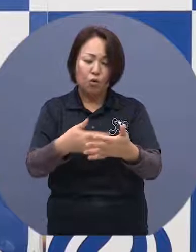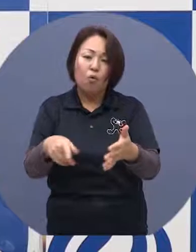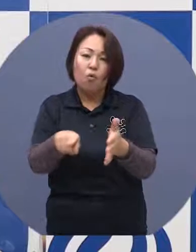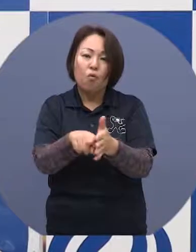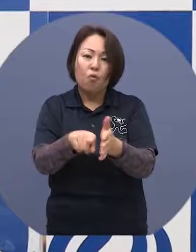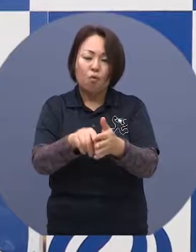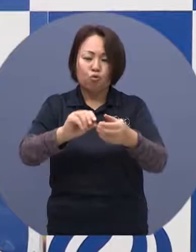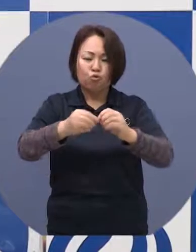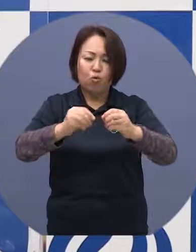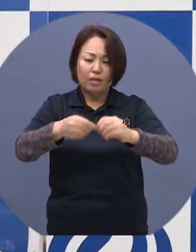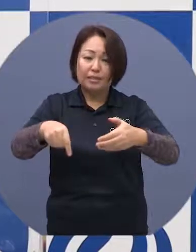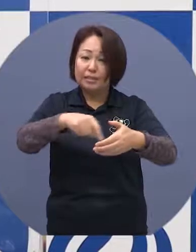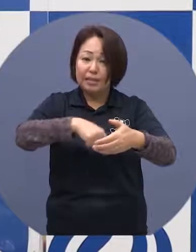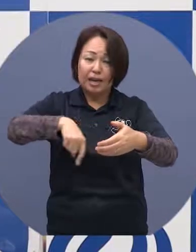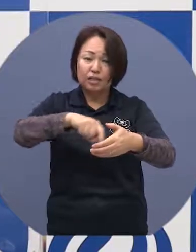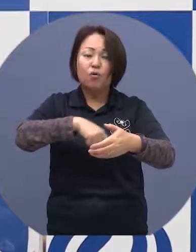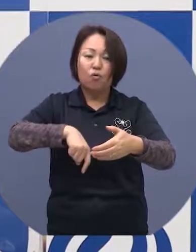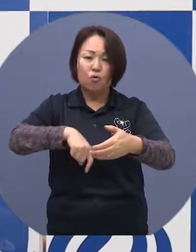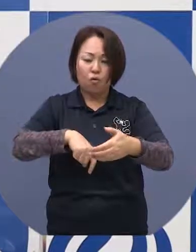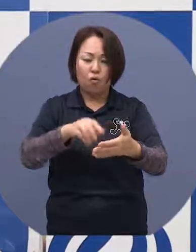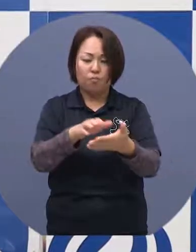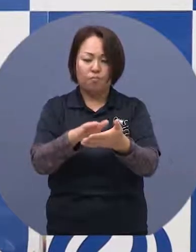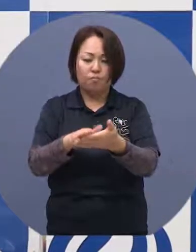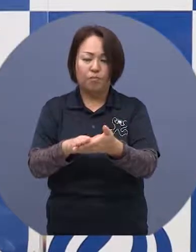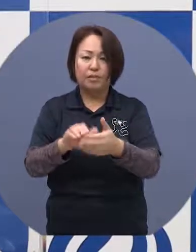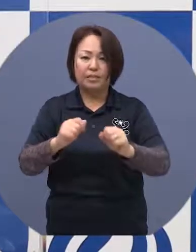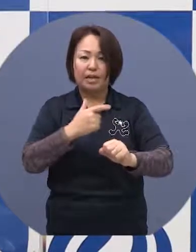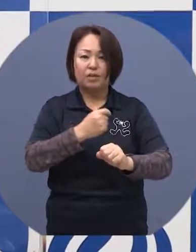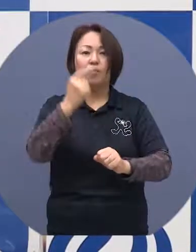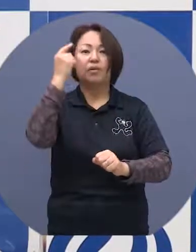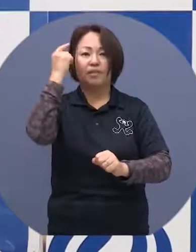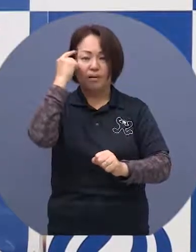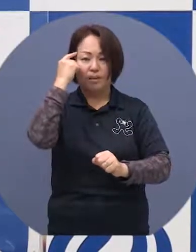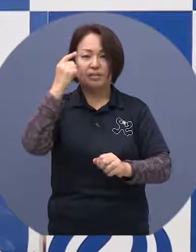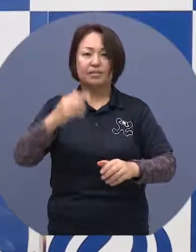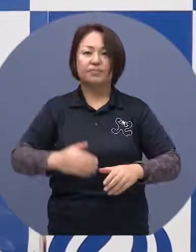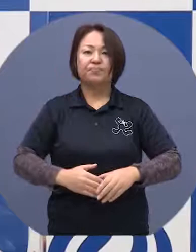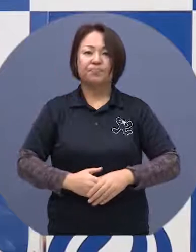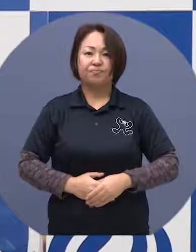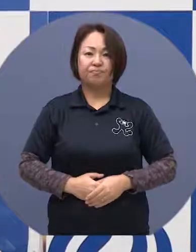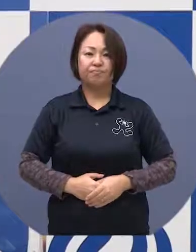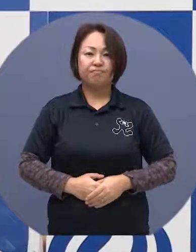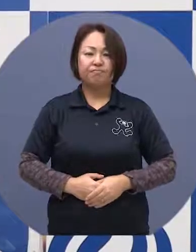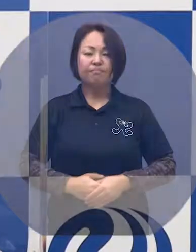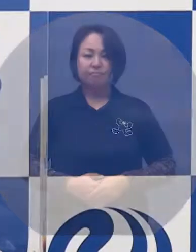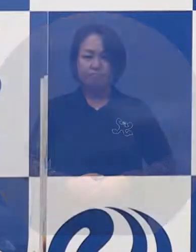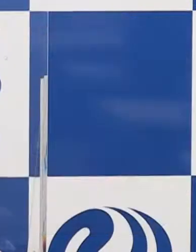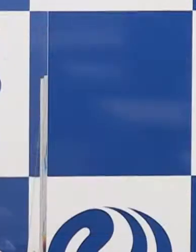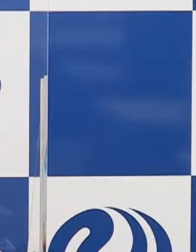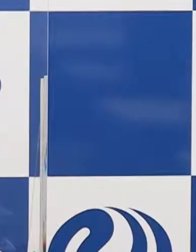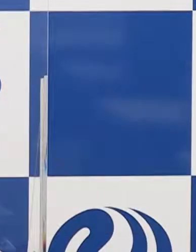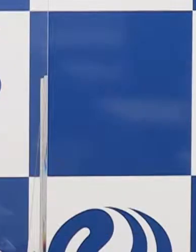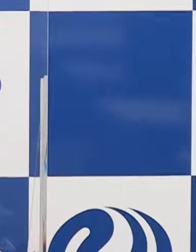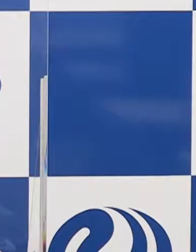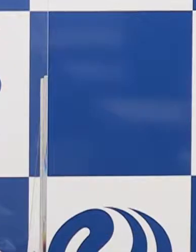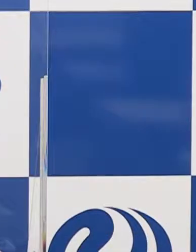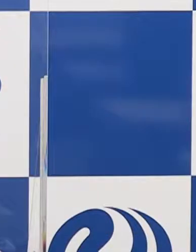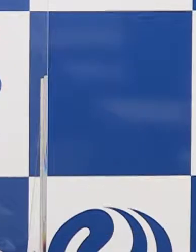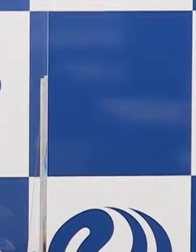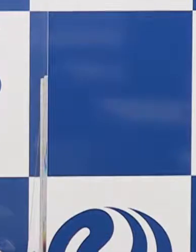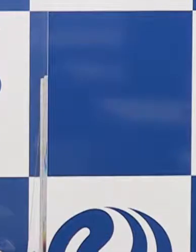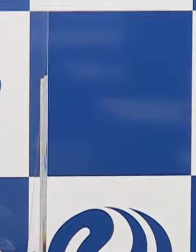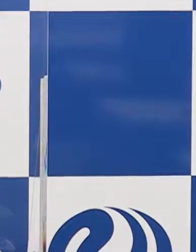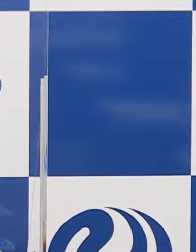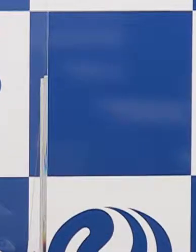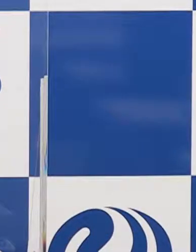ね取り組みを紹介させていただきたいというふうに考えておるところでございますスイッ丁寧については以上でございます